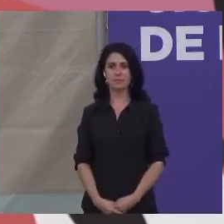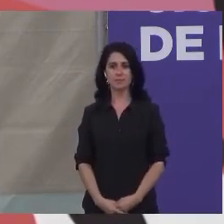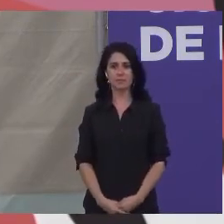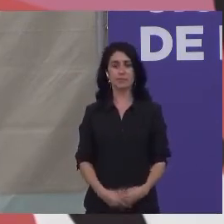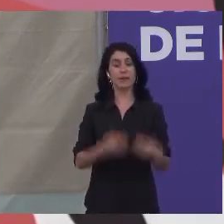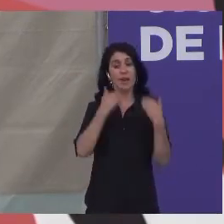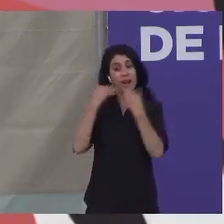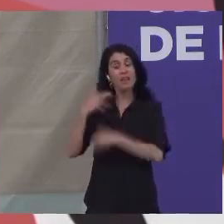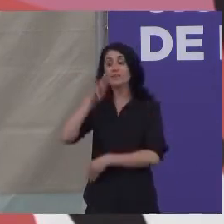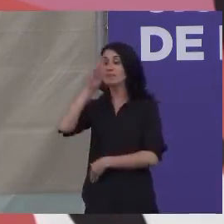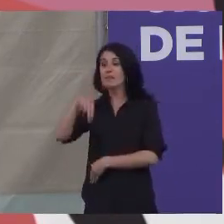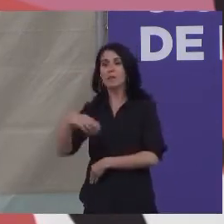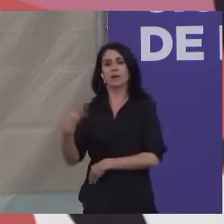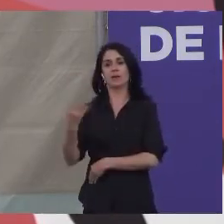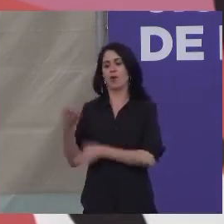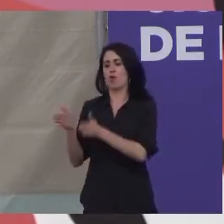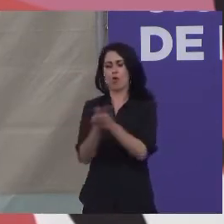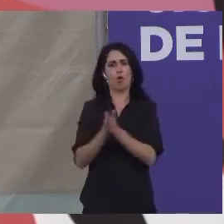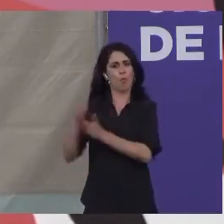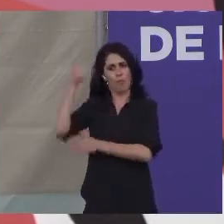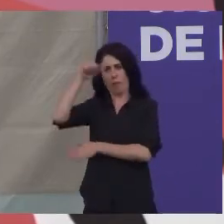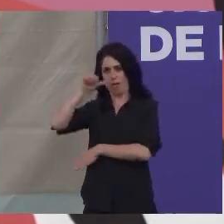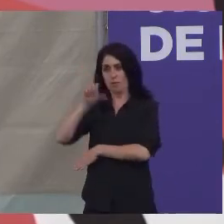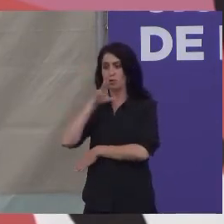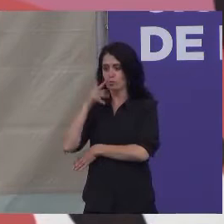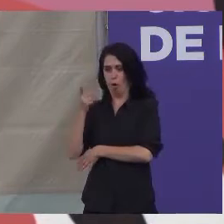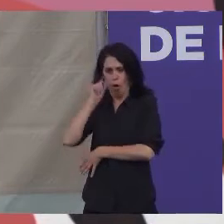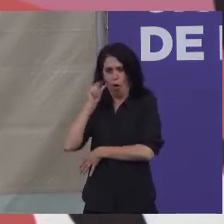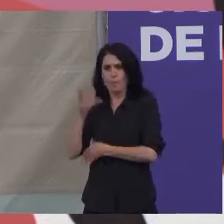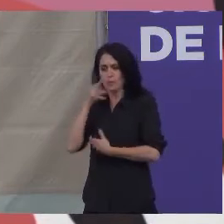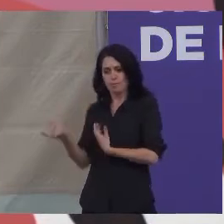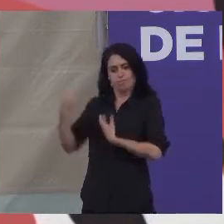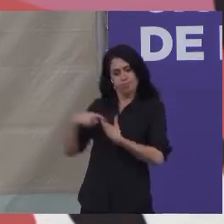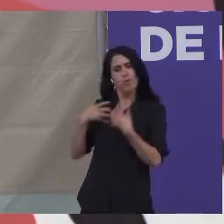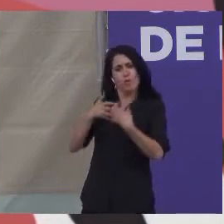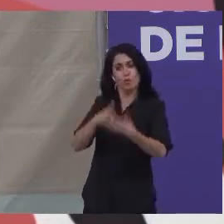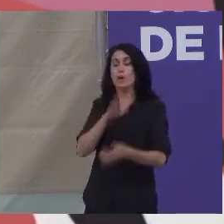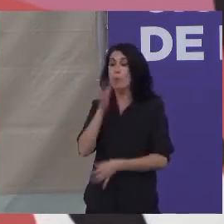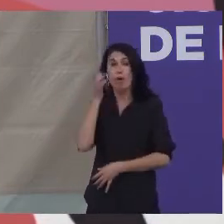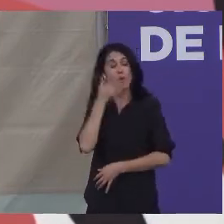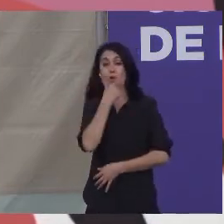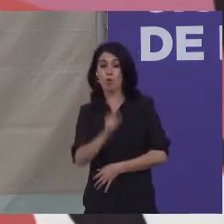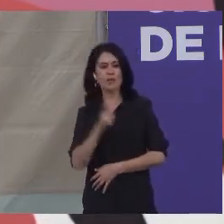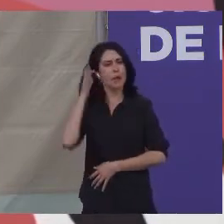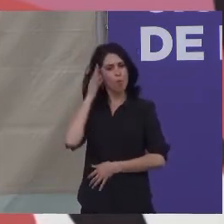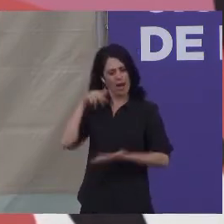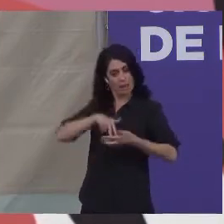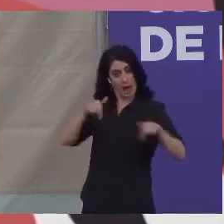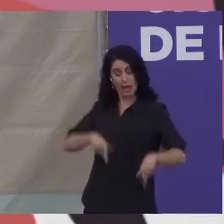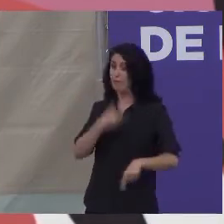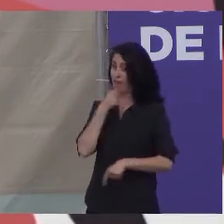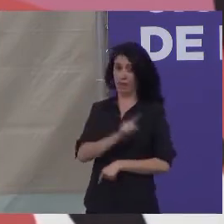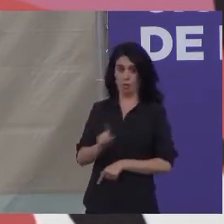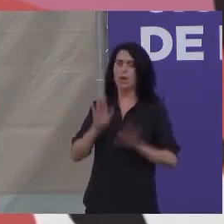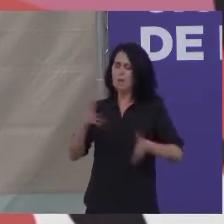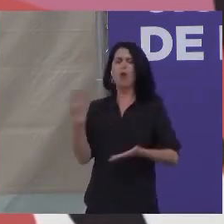Gràcies també a tots els companys homes que sou part d'esta lluita, perquè mireu, no és fàcil ser dona i estar així, però hem d'estar i hem